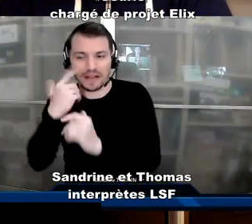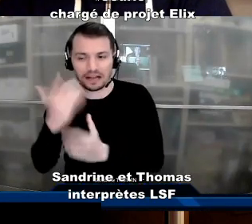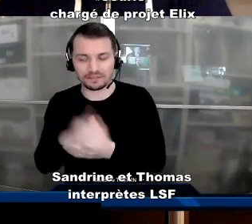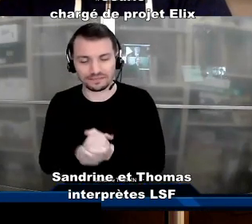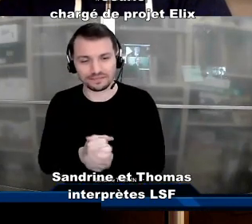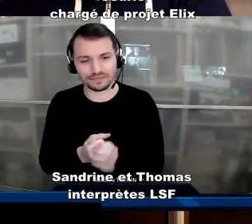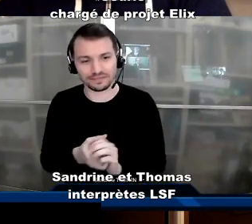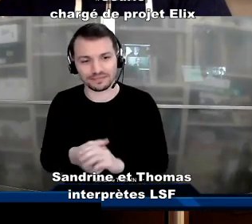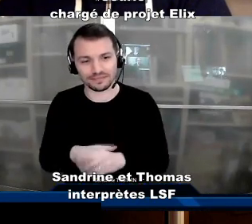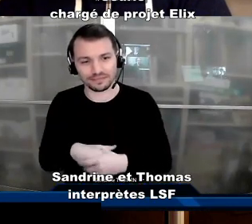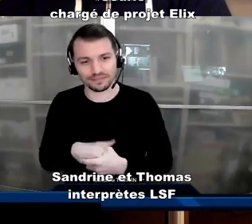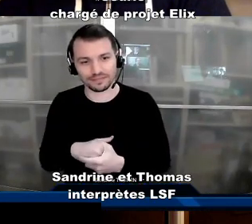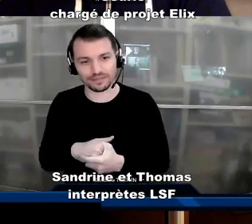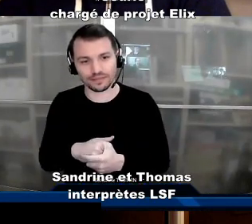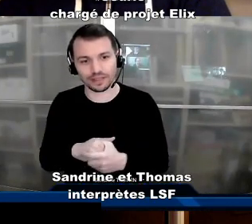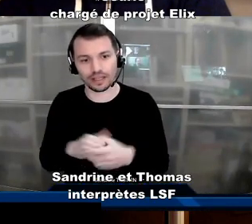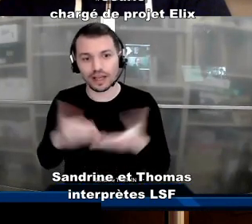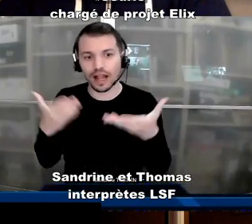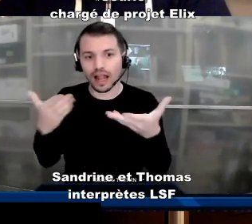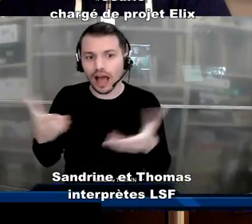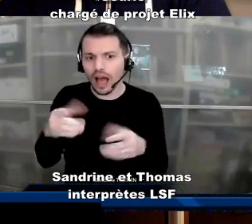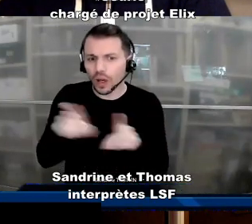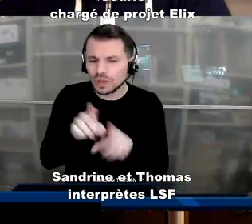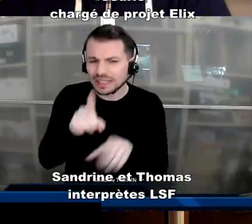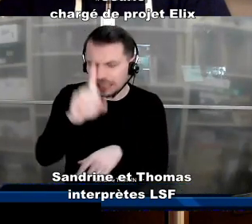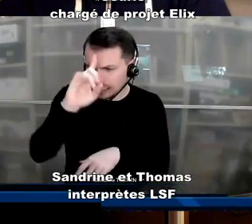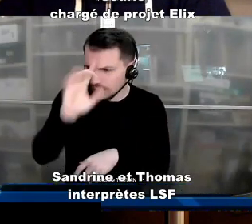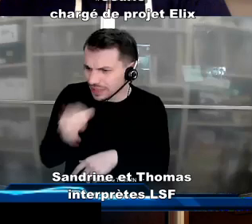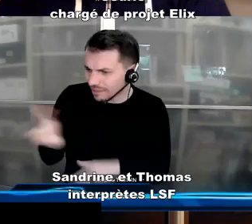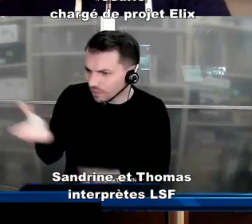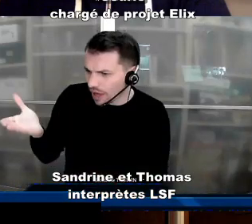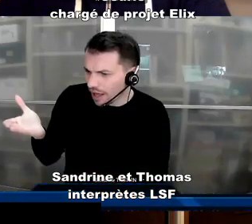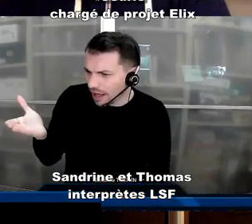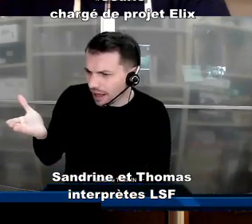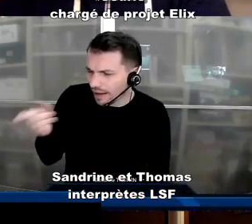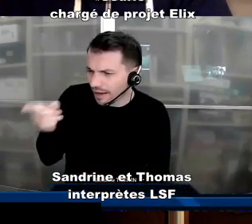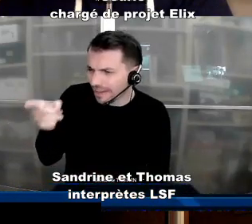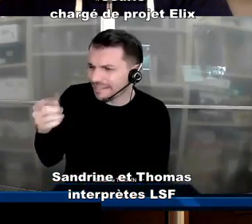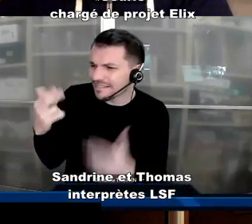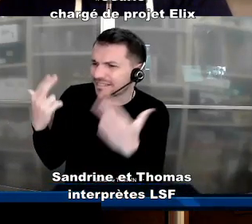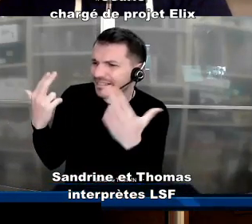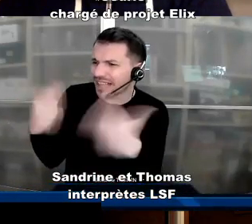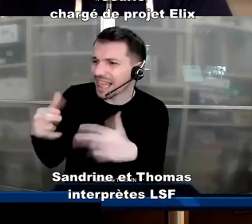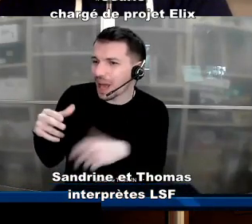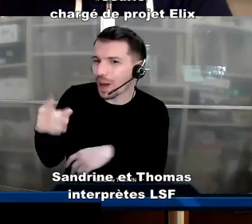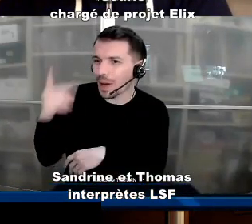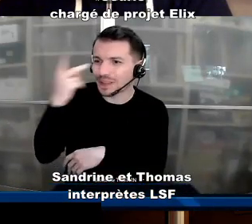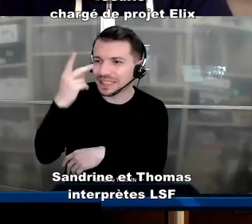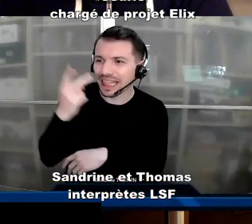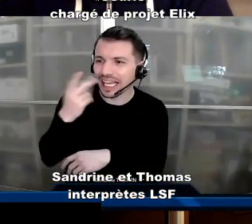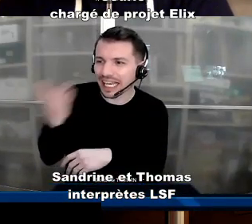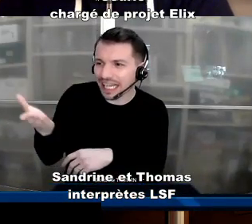Donc on va voir ça en direct. Mais il y a les vidéos. Ah bah d'ailleurs, il y a une petite vidéo avec Cédric déjà.